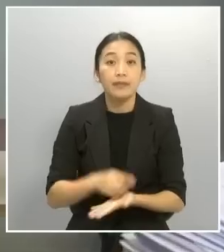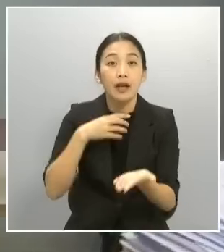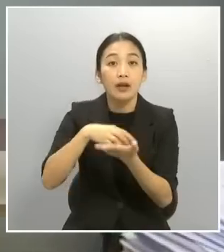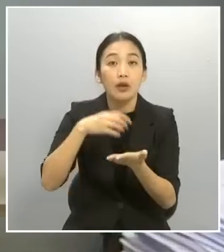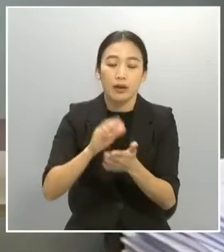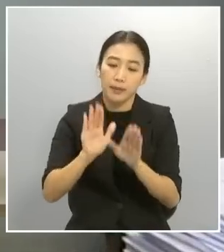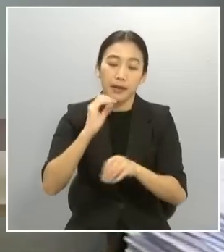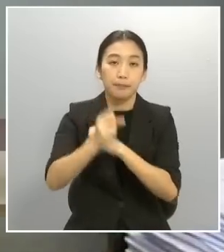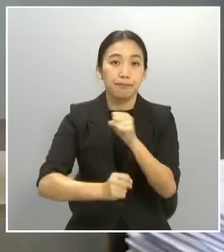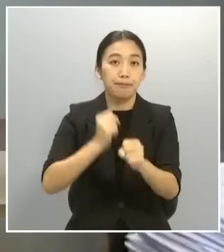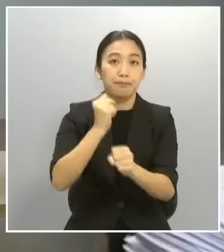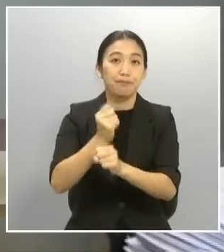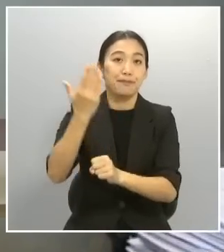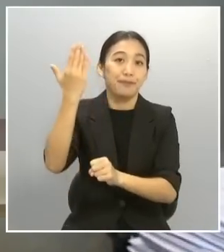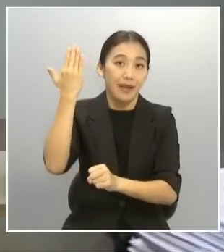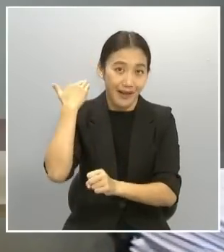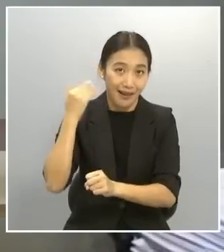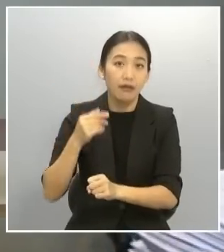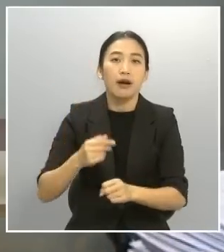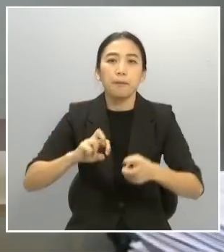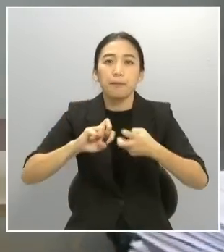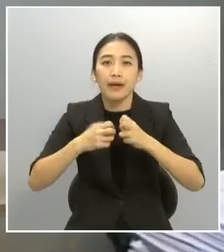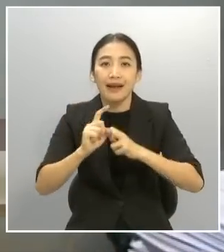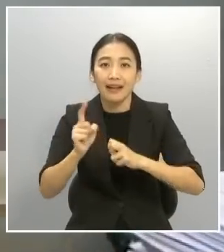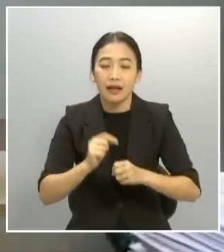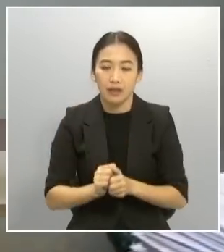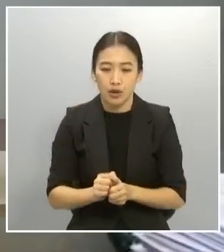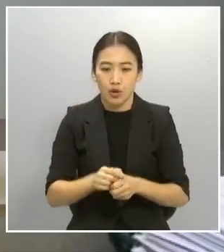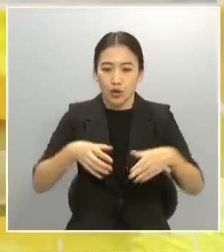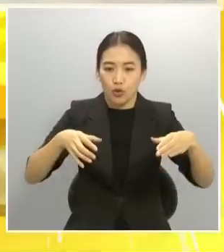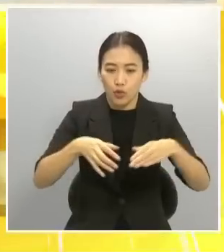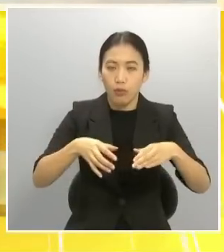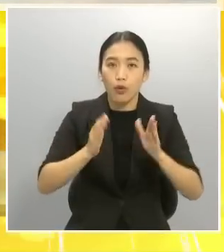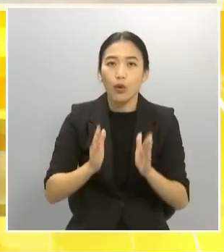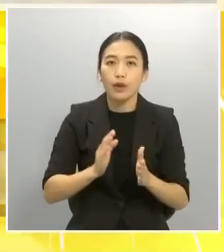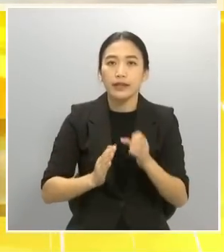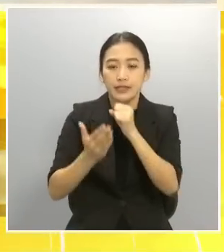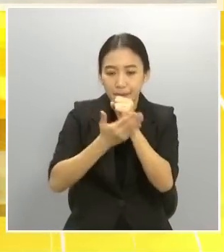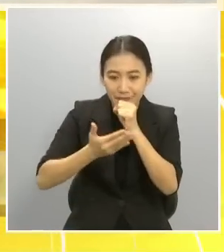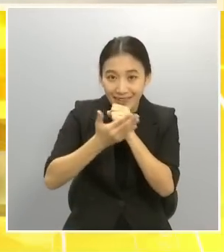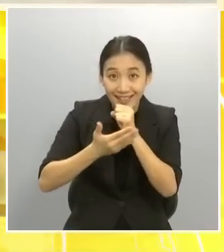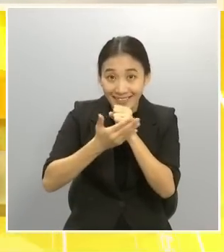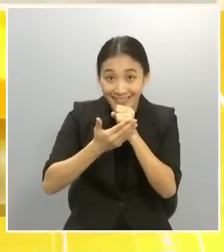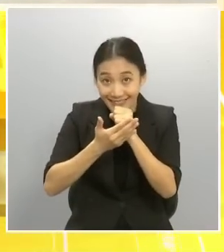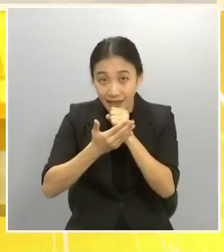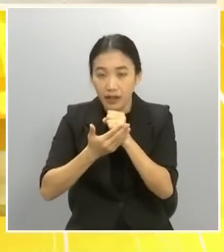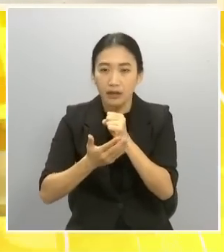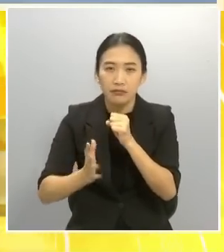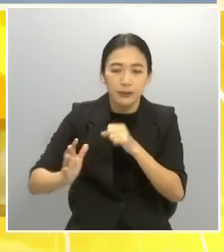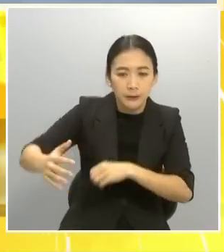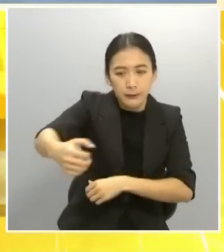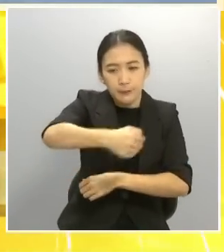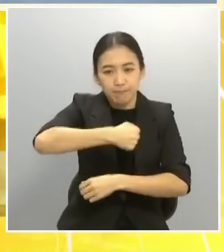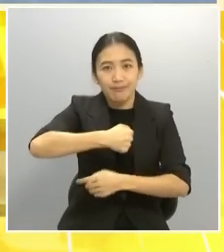แล้วนะครับที่มีการไล่จับกลุ่มผู้ค้ายาเสพติดที่ล็อกคอนะครับแล้วเราก็นำไปสู่การจับกลุ่มผู้ต้อง